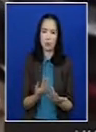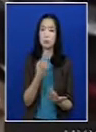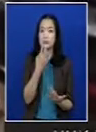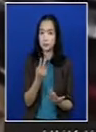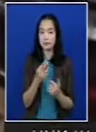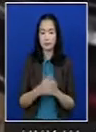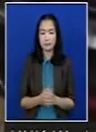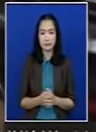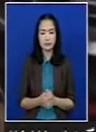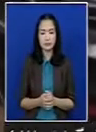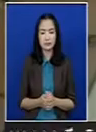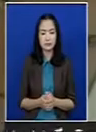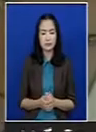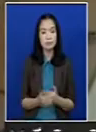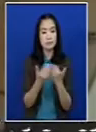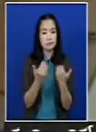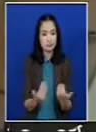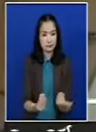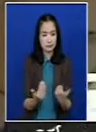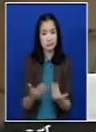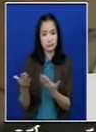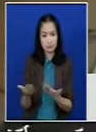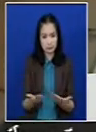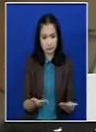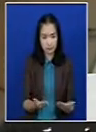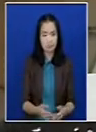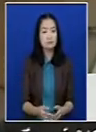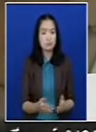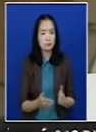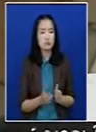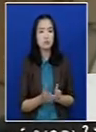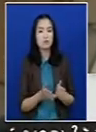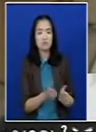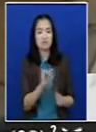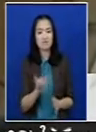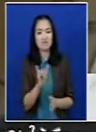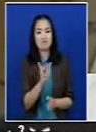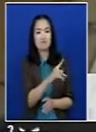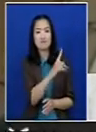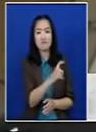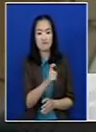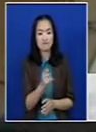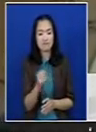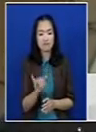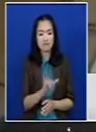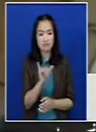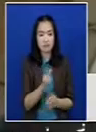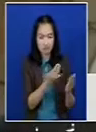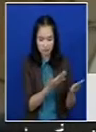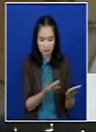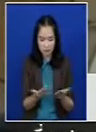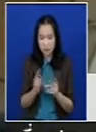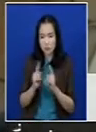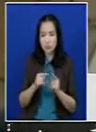ลตำรวจโทชัยวัฒน์เกตวรชัยบอกว่าวันนี้เชิญฝ่ายผู้เสียชีวิตทั้งสองรายนะคะที่เป็นญาติมาร่วมฟังแนวทางการดำเนินคดีค่ะจะ